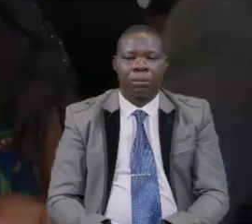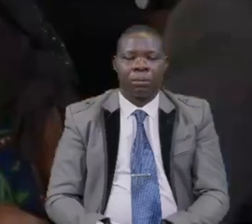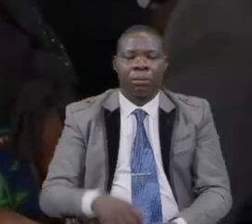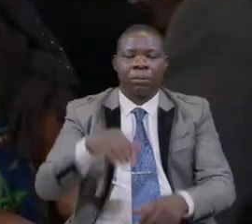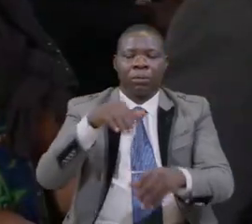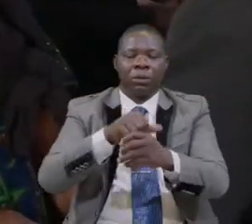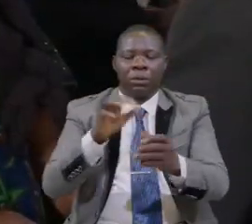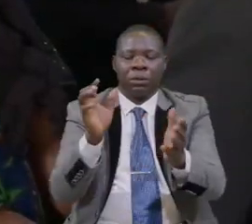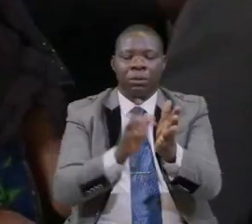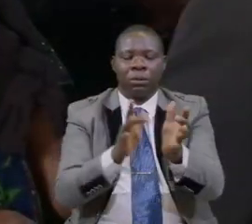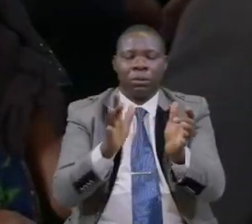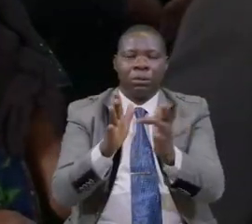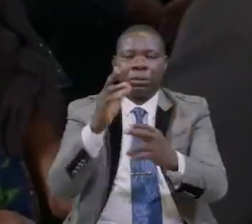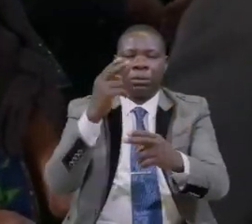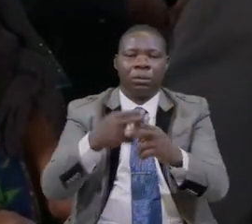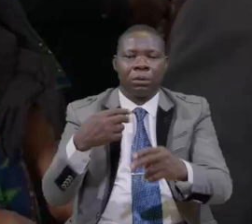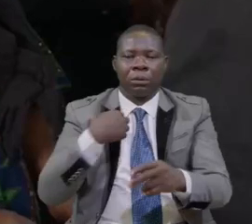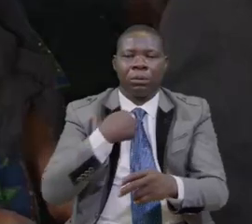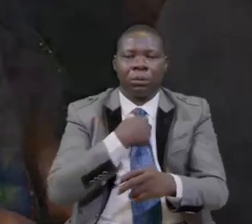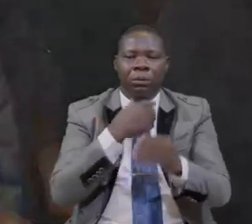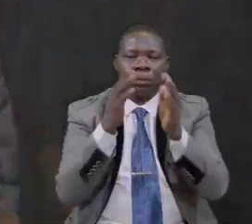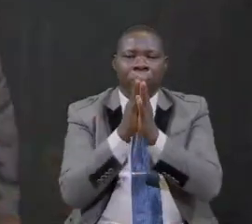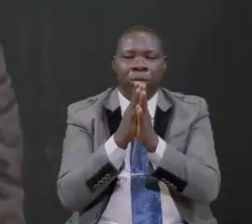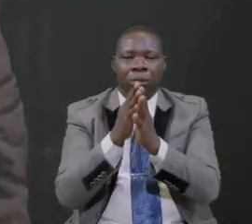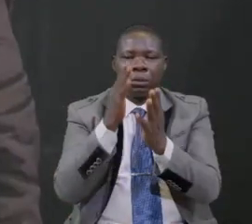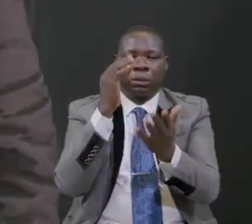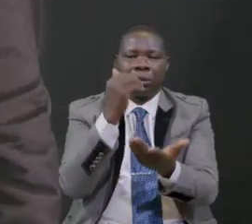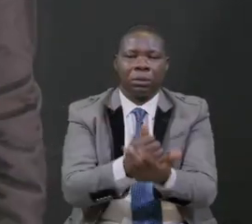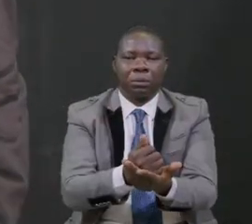Au nom de Jésus, nous prions.